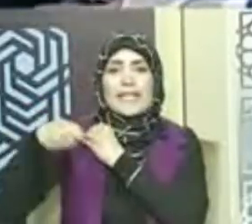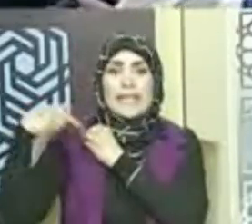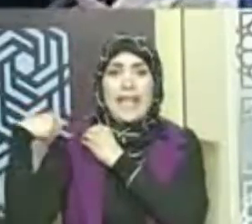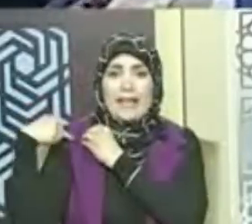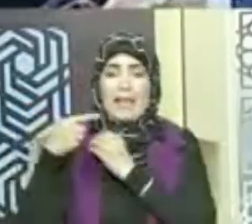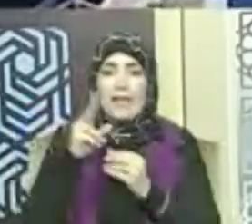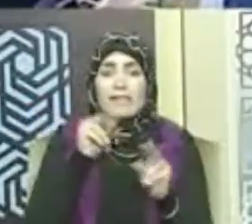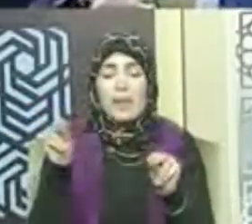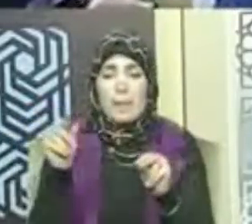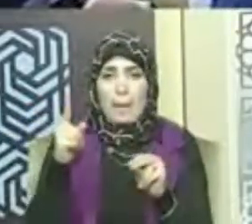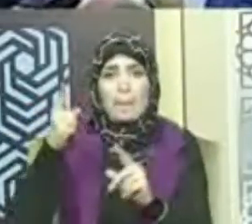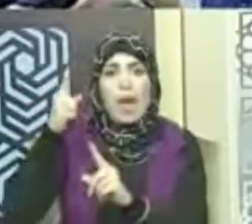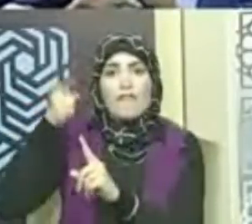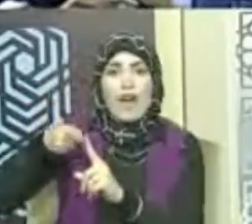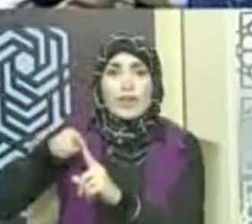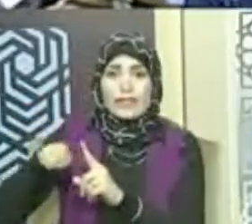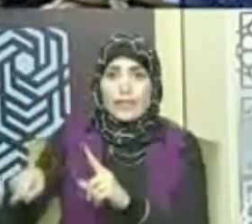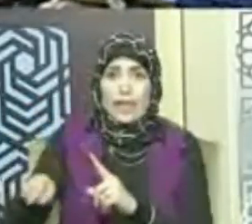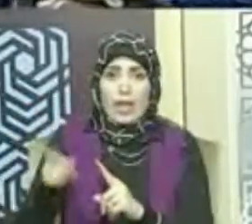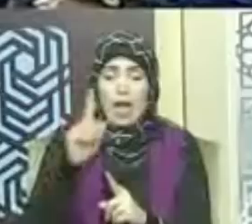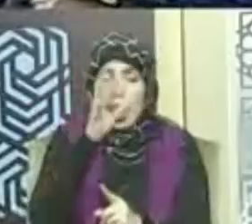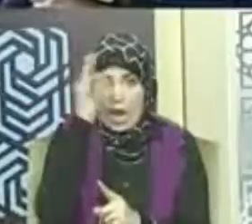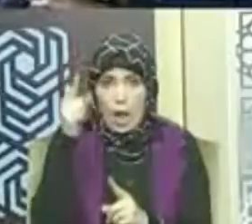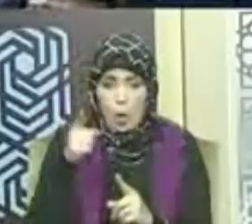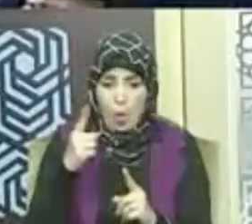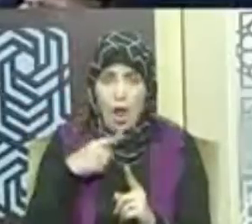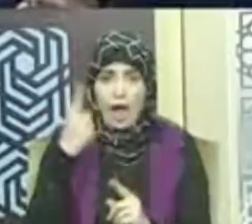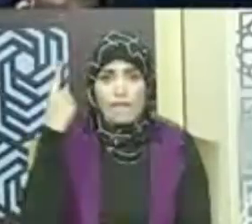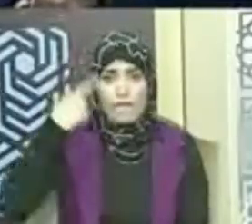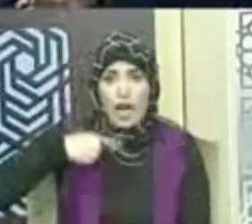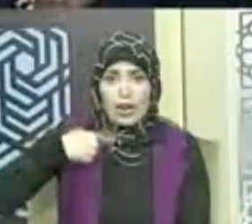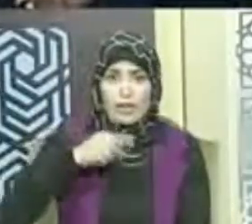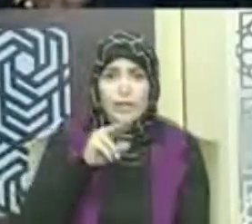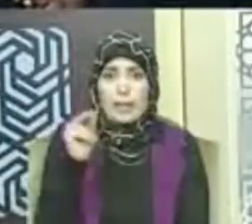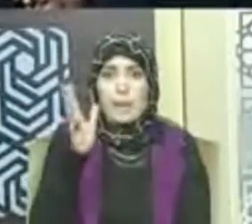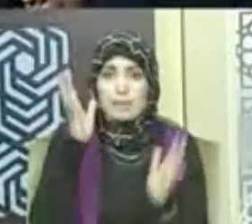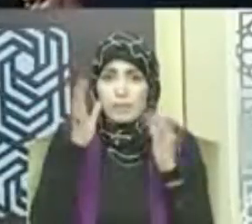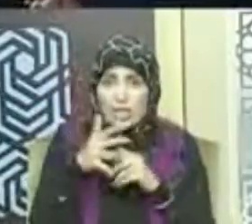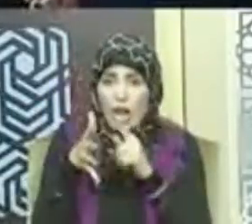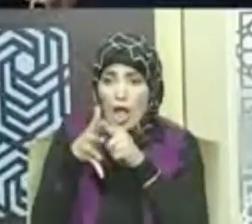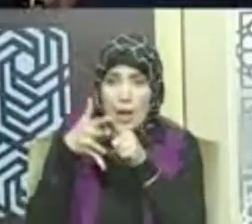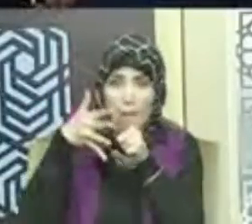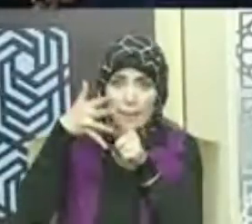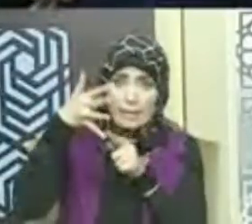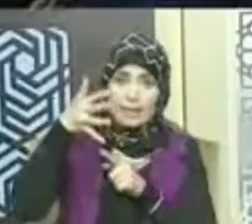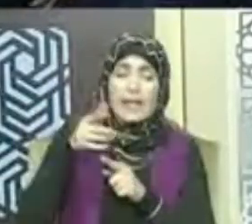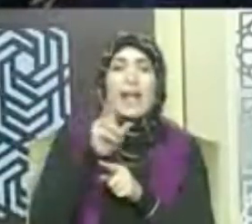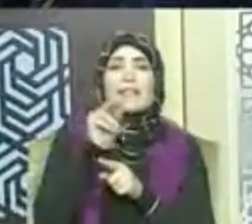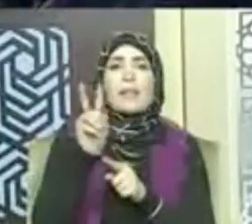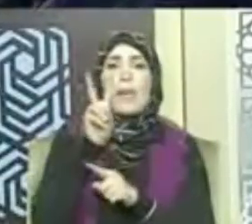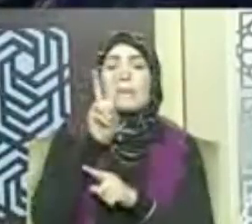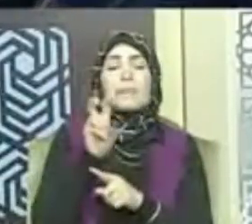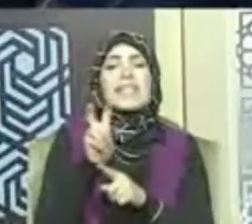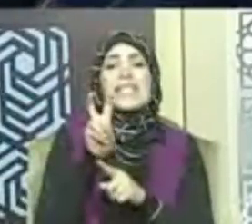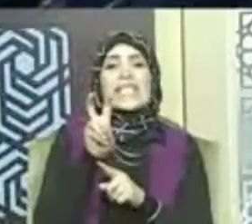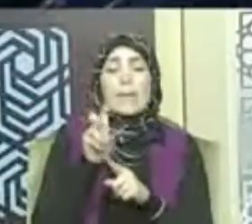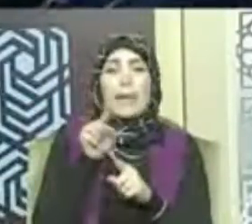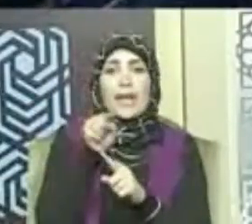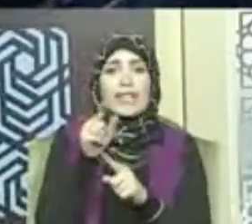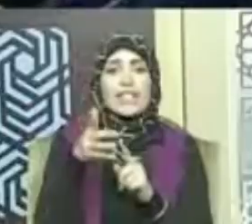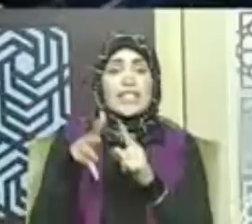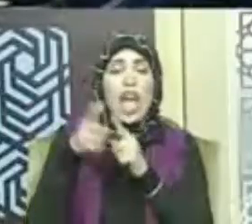فيما سواه، ومن أدى فيه فريضة كان كمن أدى 70 فريضة فيما